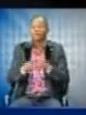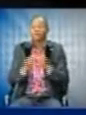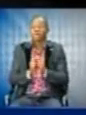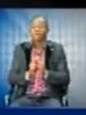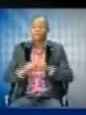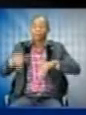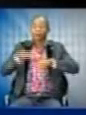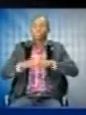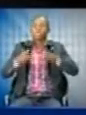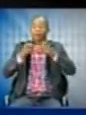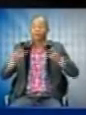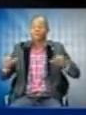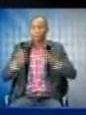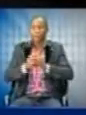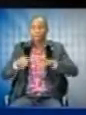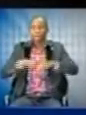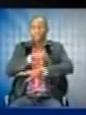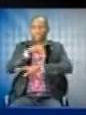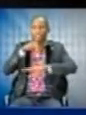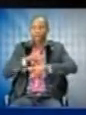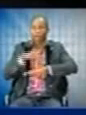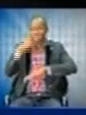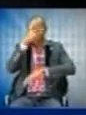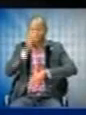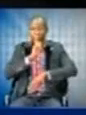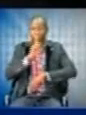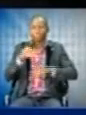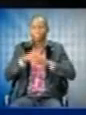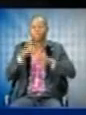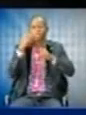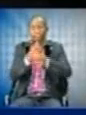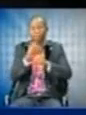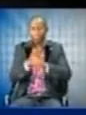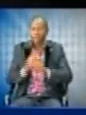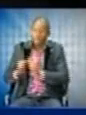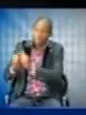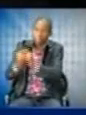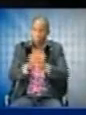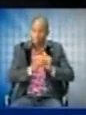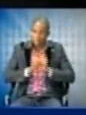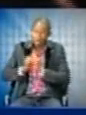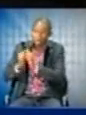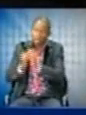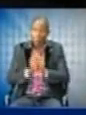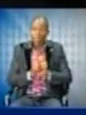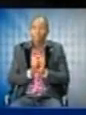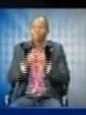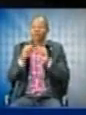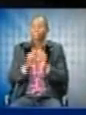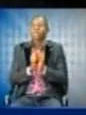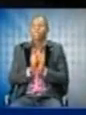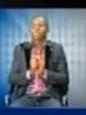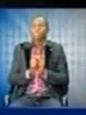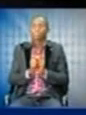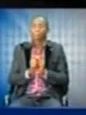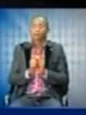plan national parce qu'on est un bloc. Le jour qu'on est divisé, on ne sera plus ensemble. On va même perdre